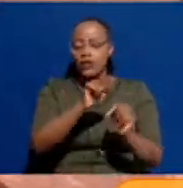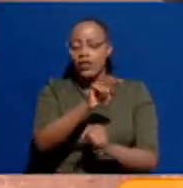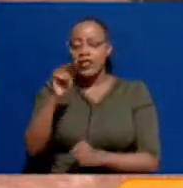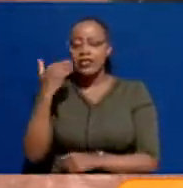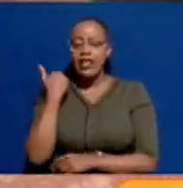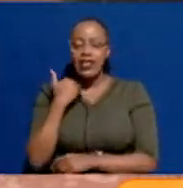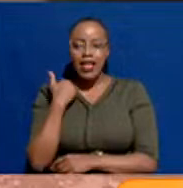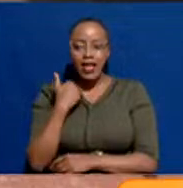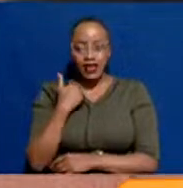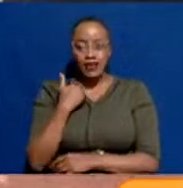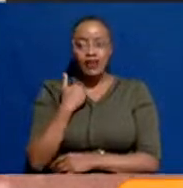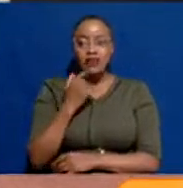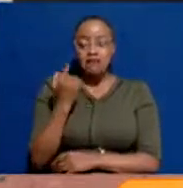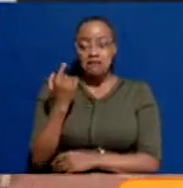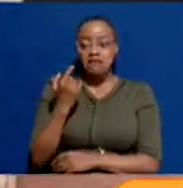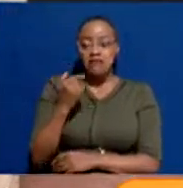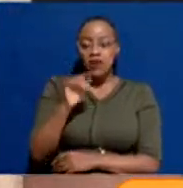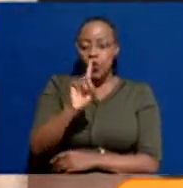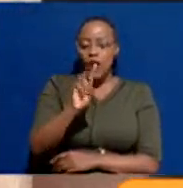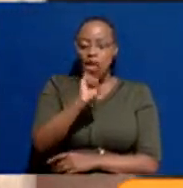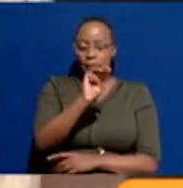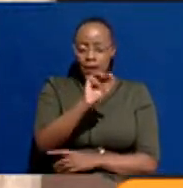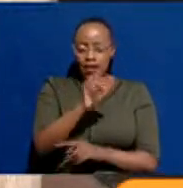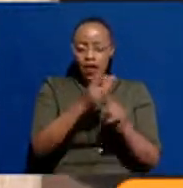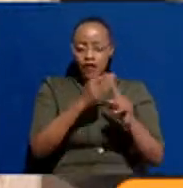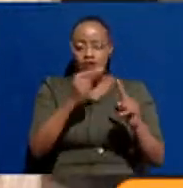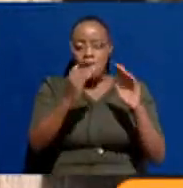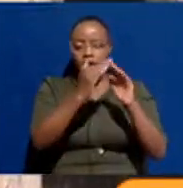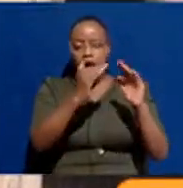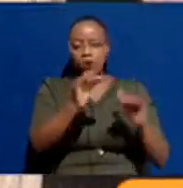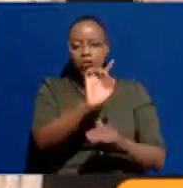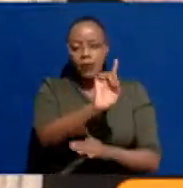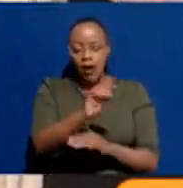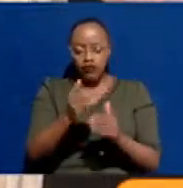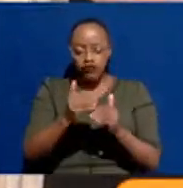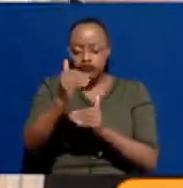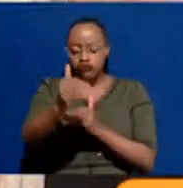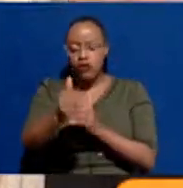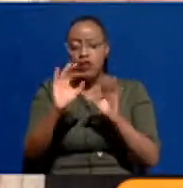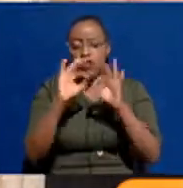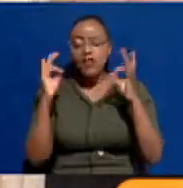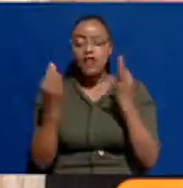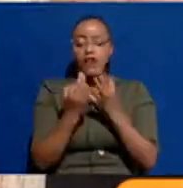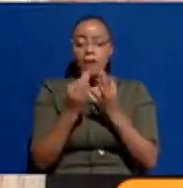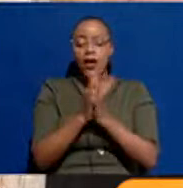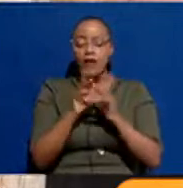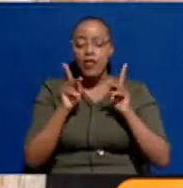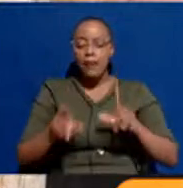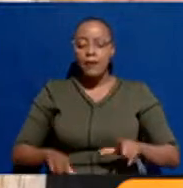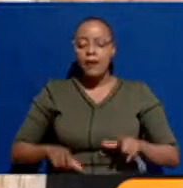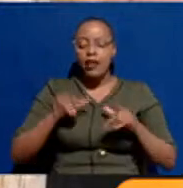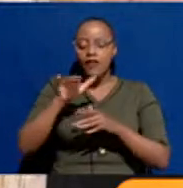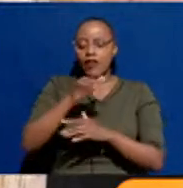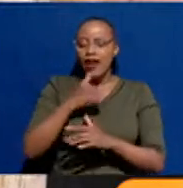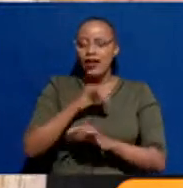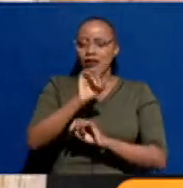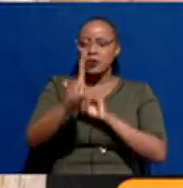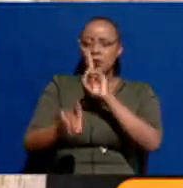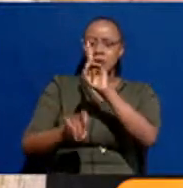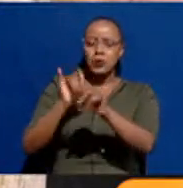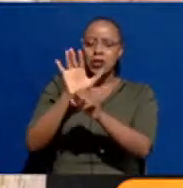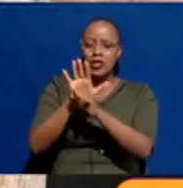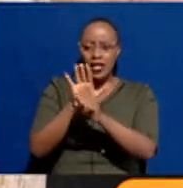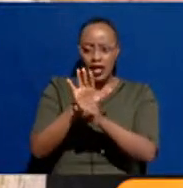hao. Hapa ikiwa ni mita moja tu kutoka ndani ya nyumba yake, familia yake pamoja na wenyeji hapa wakiwa wameachwa na maswali chungu